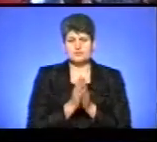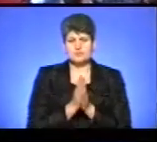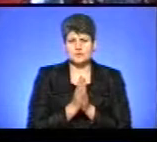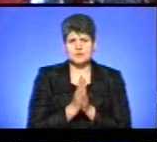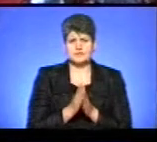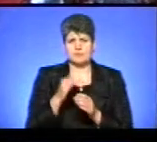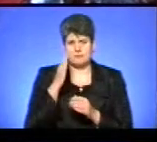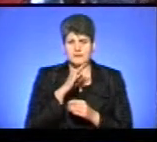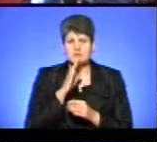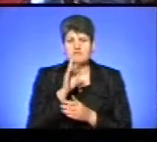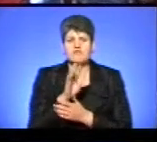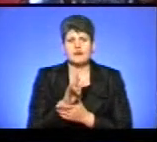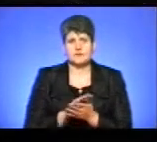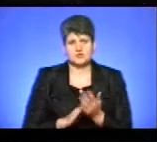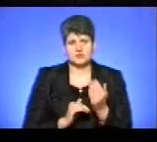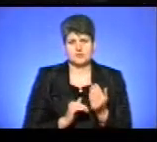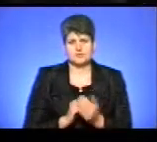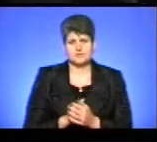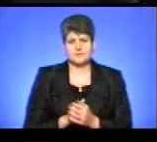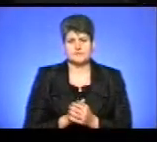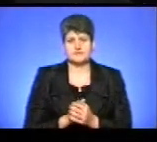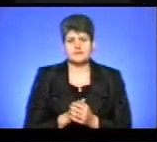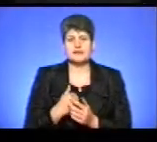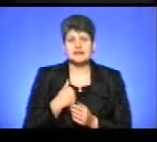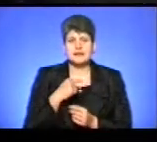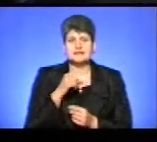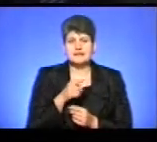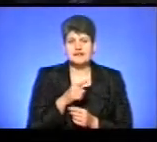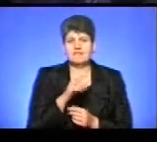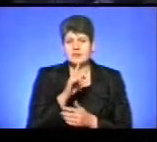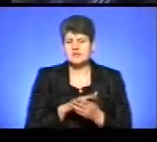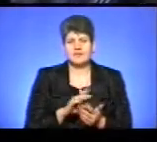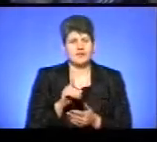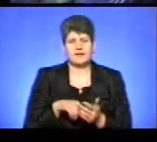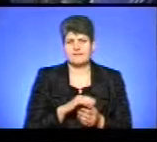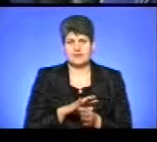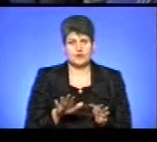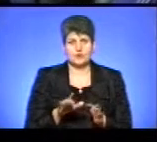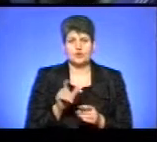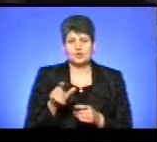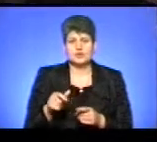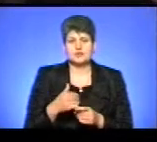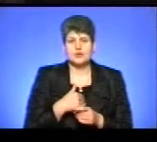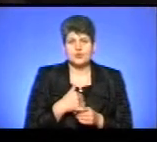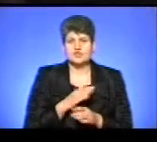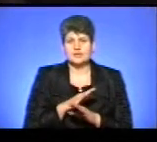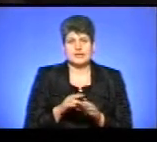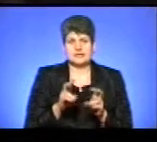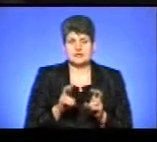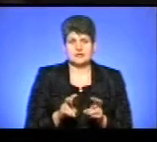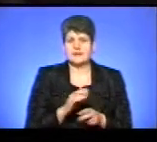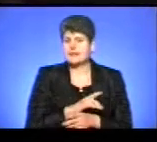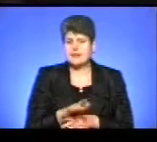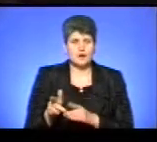Віталія Гнатишина вибачити його. Я у те вибачення не вірю, бо людина хоче себе вигородити. Не готова